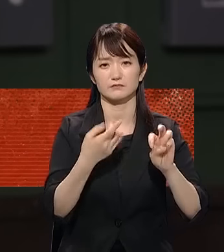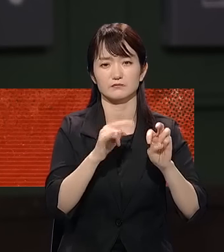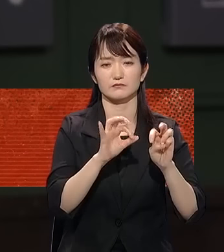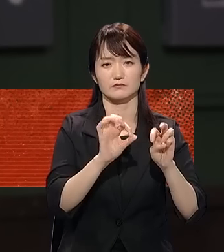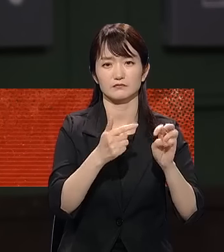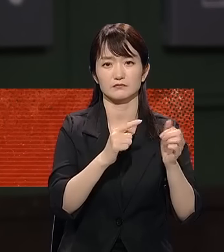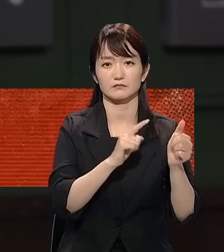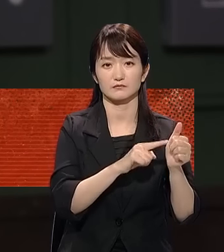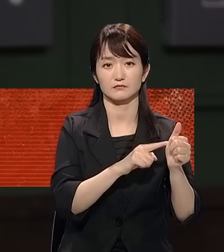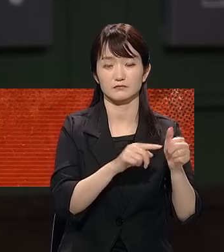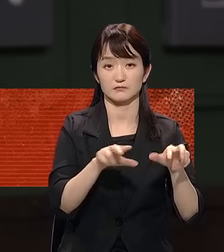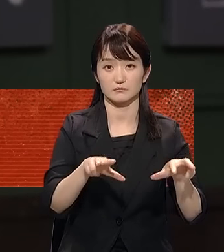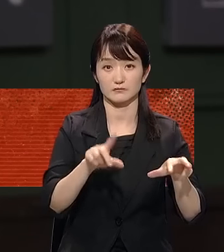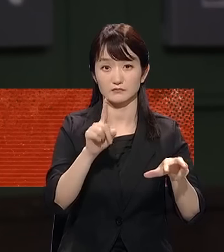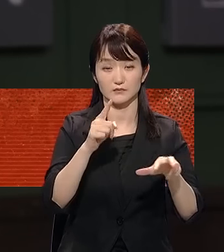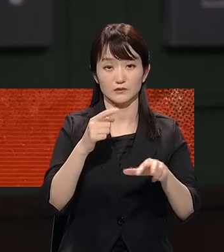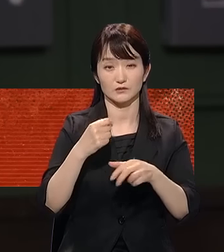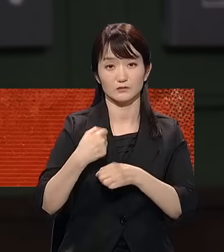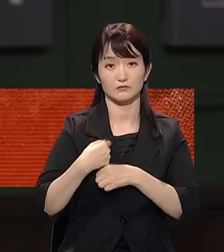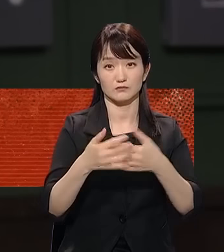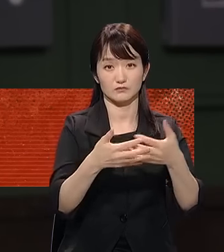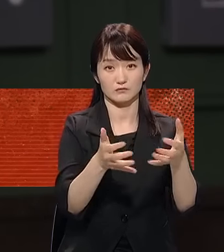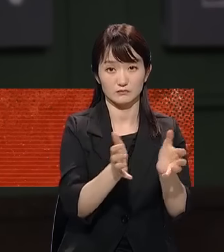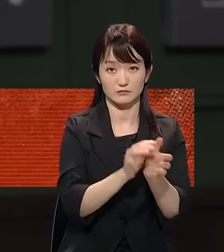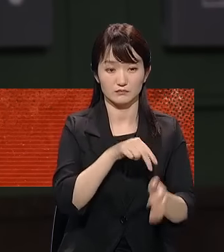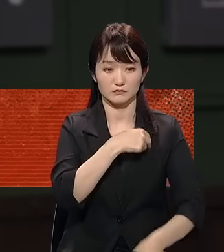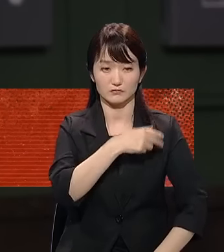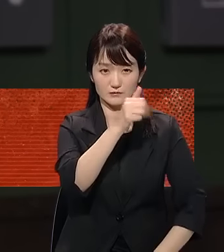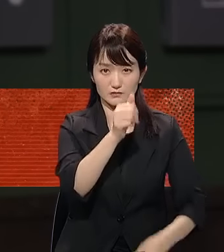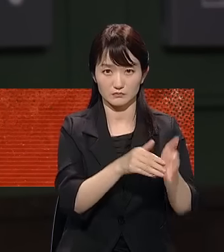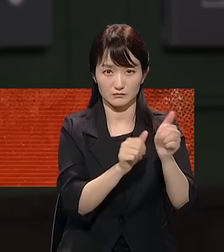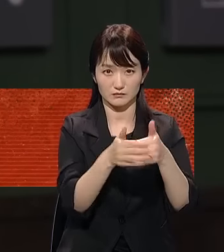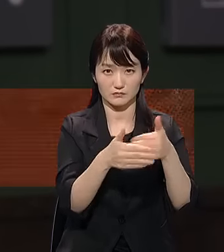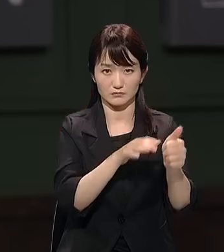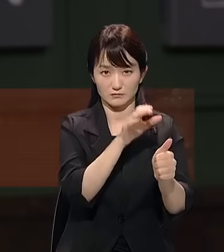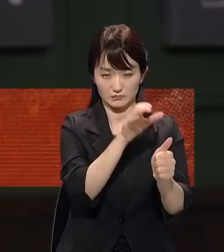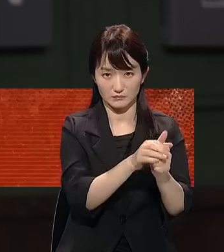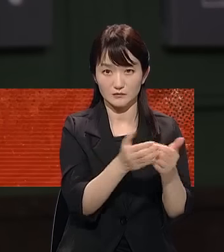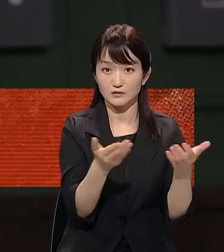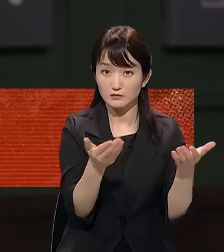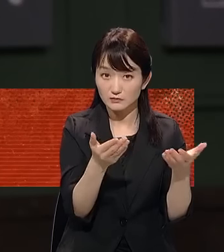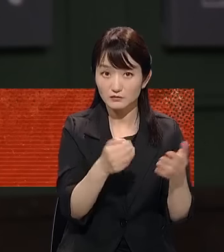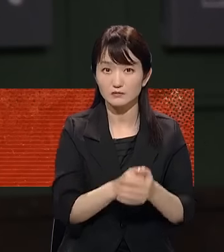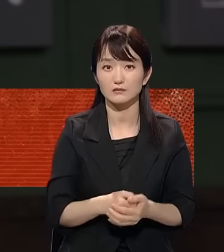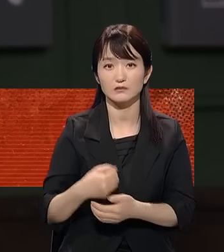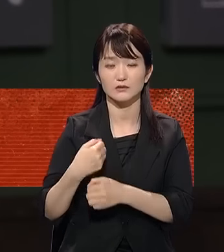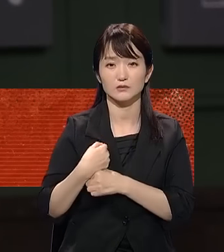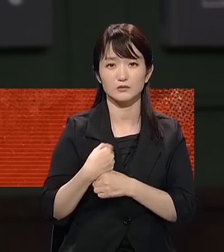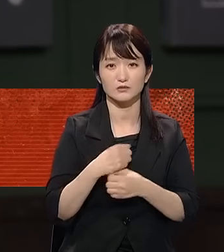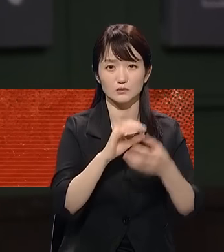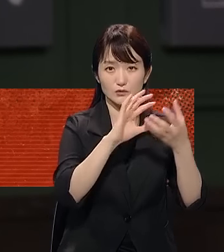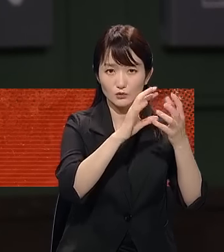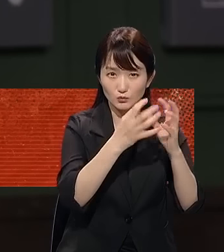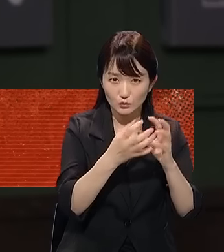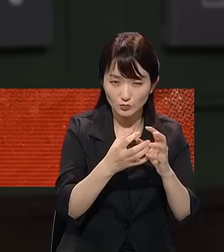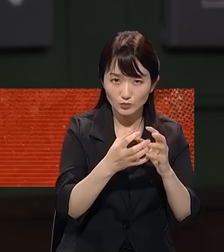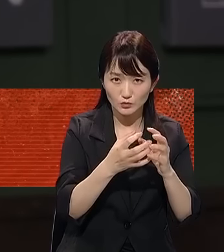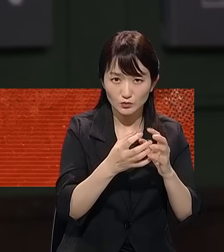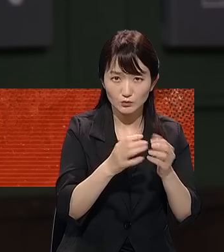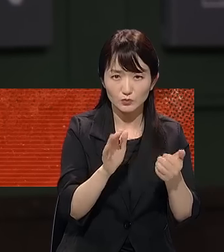안씨는 현재 모부대 모부대 사령과 비서실장으로 일을 하고 있는데 당시 군에서 조화와 함께 조의금